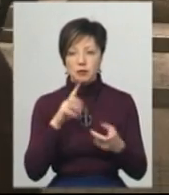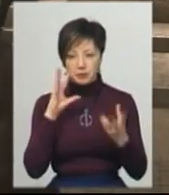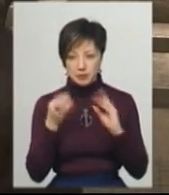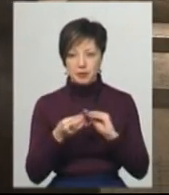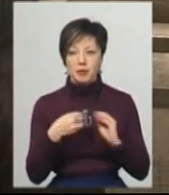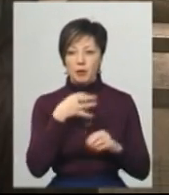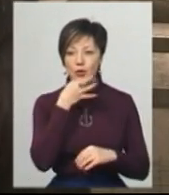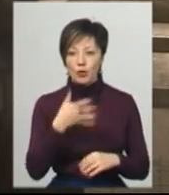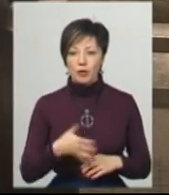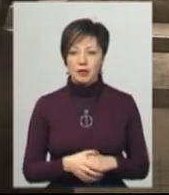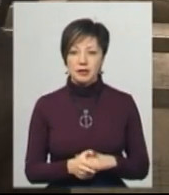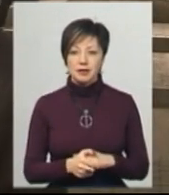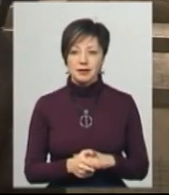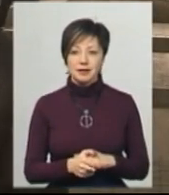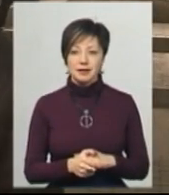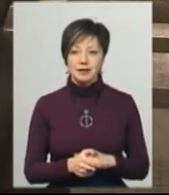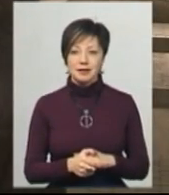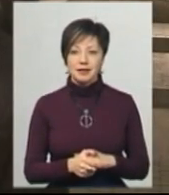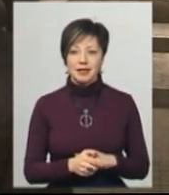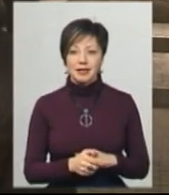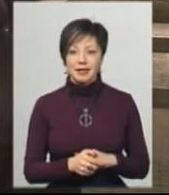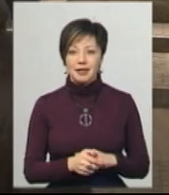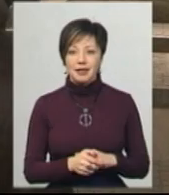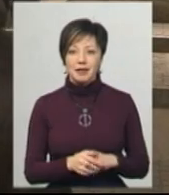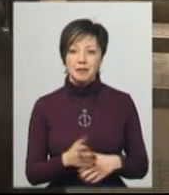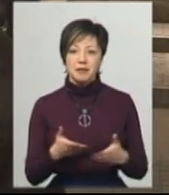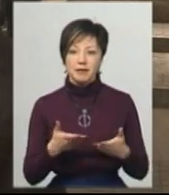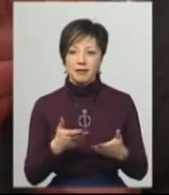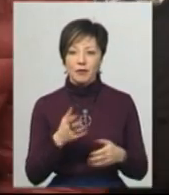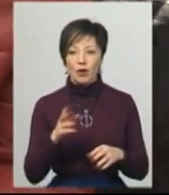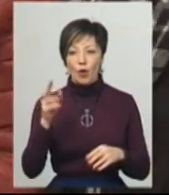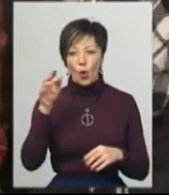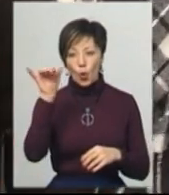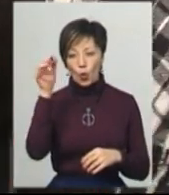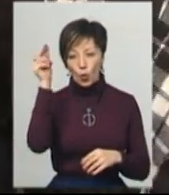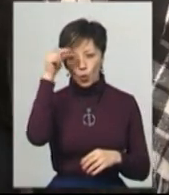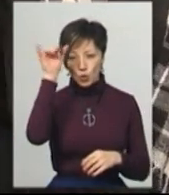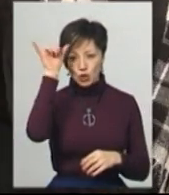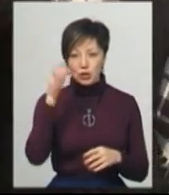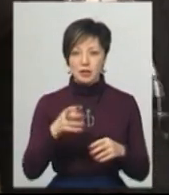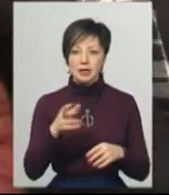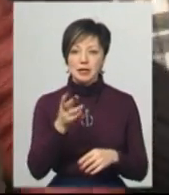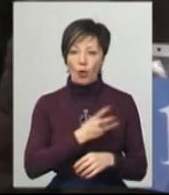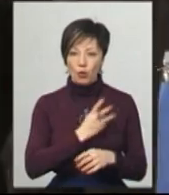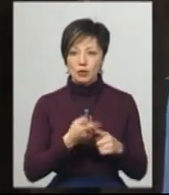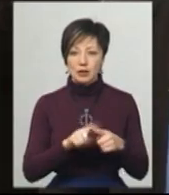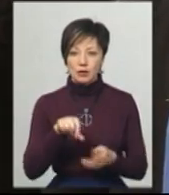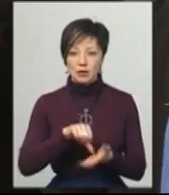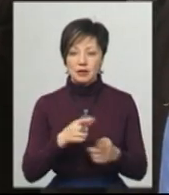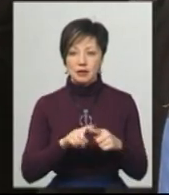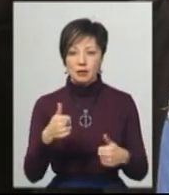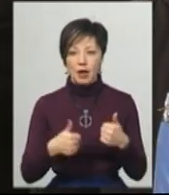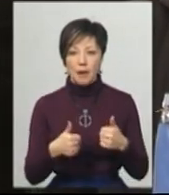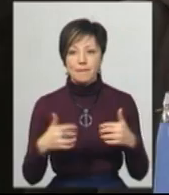мені. Заохочують нас в училищі приймати участь в таких заходах. Учасник квест-змагання Іван Гурняк каже, події цієї